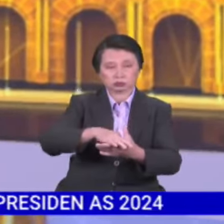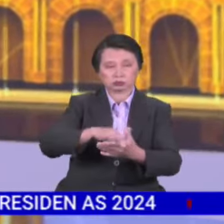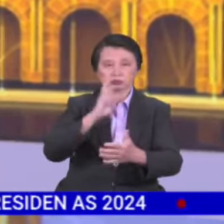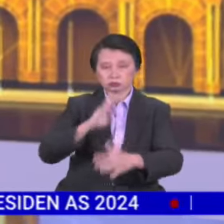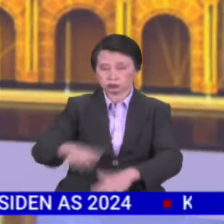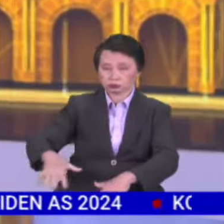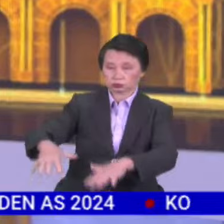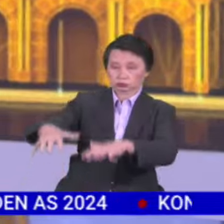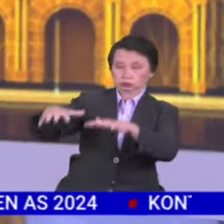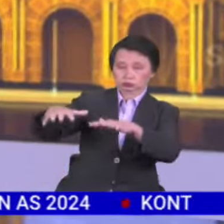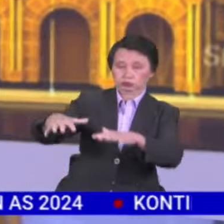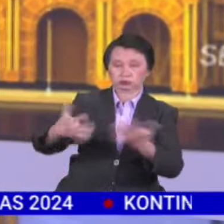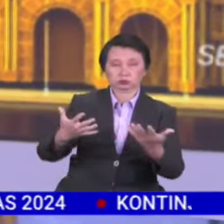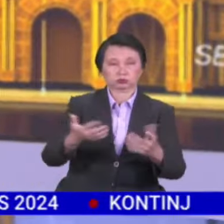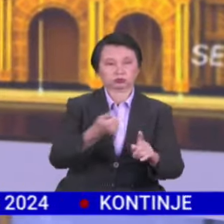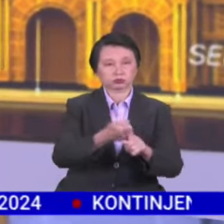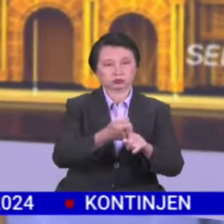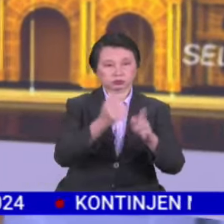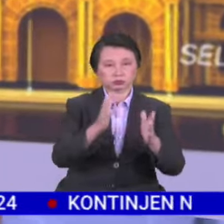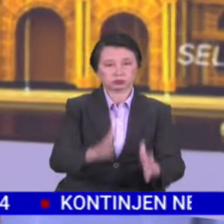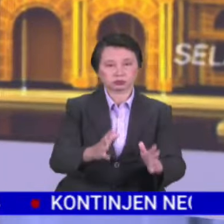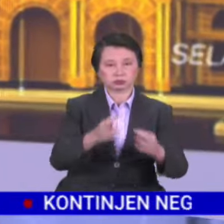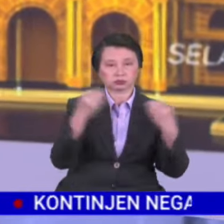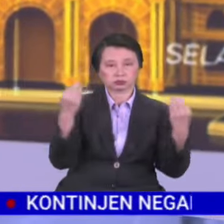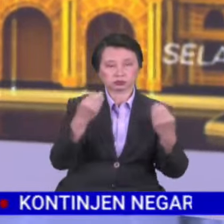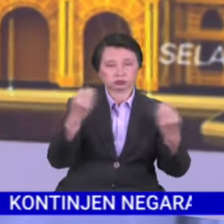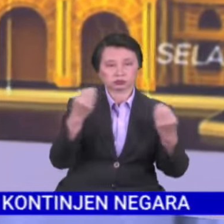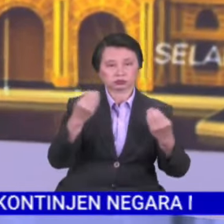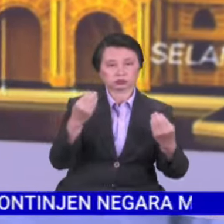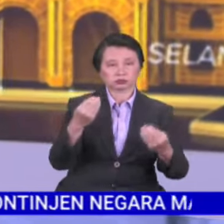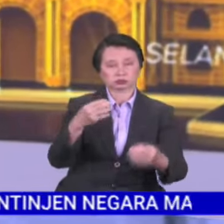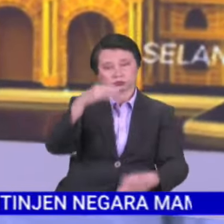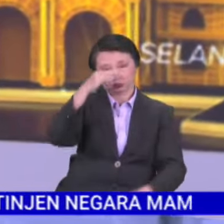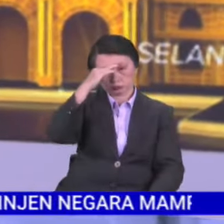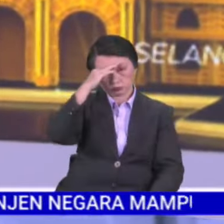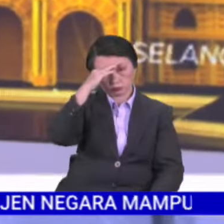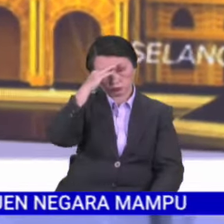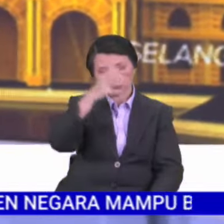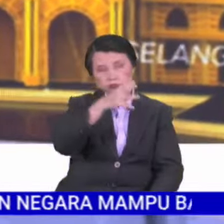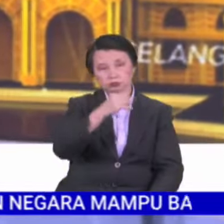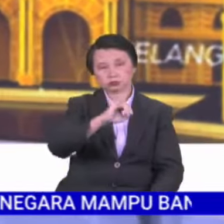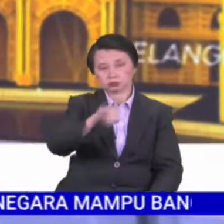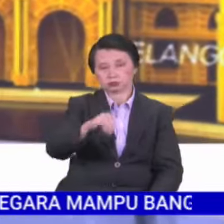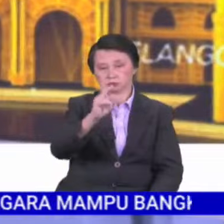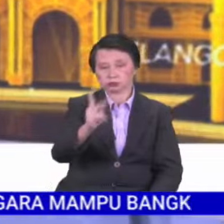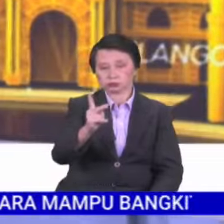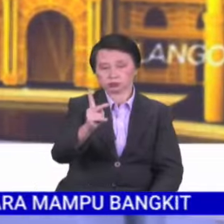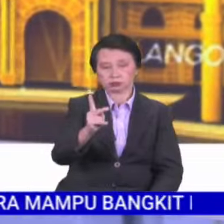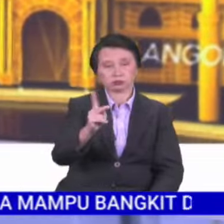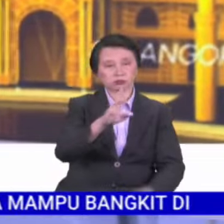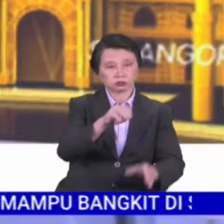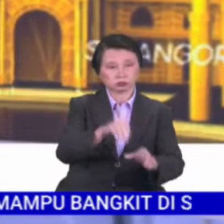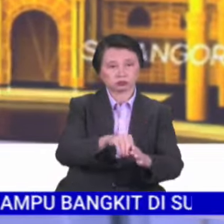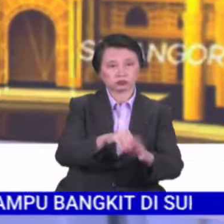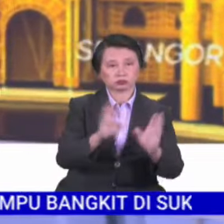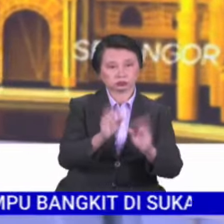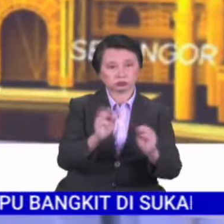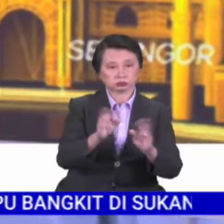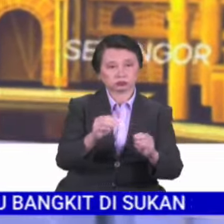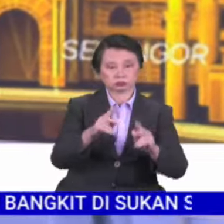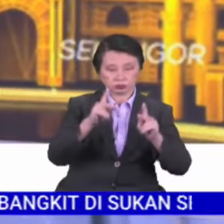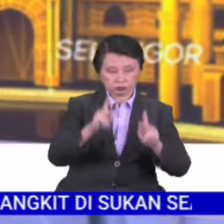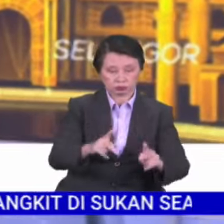seperti banjir. Jelas pengarah Majlis Keselamatan Negeri Johor, Muhammad Tarmizi Dan, jawatan kuasa terlibat telah bersidang dan